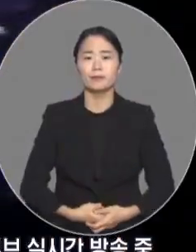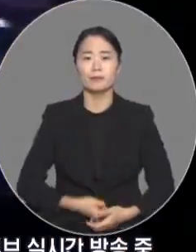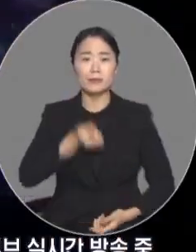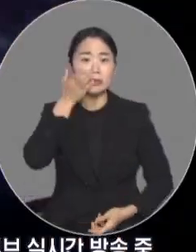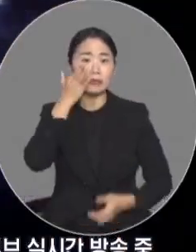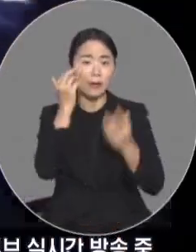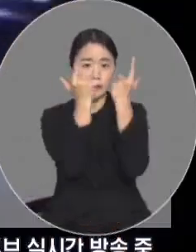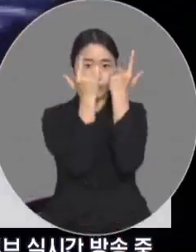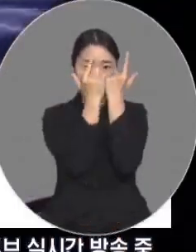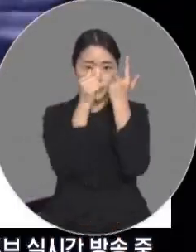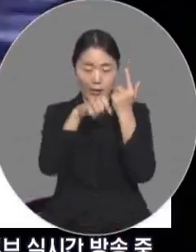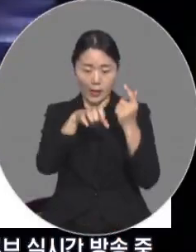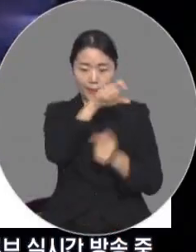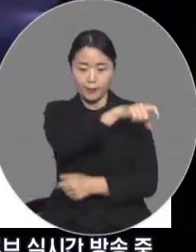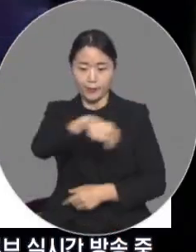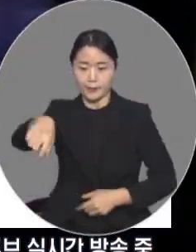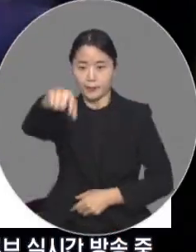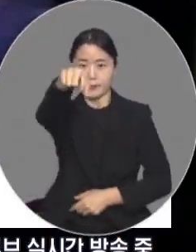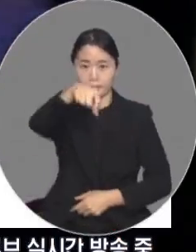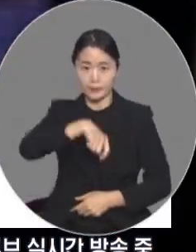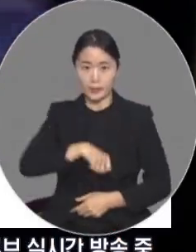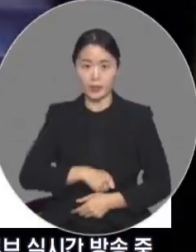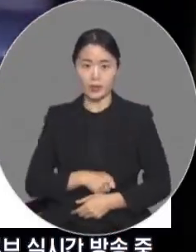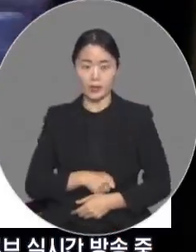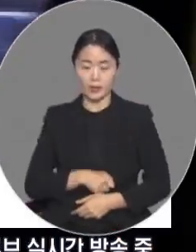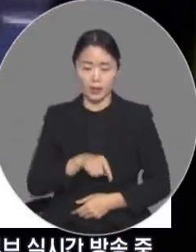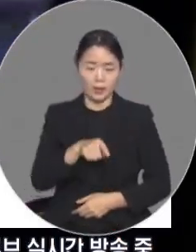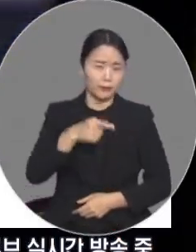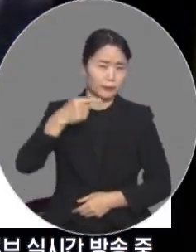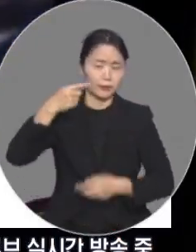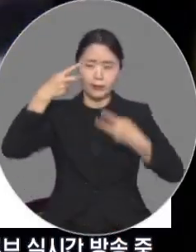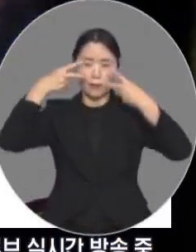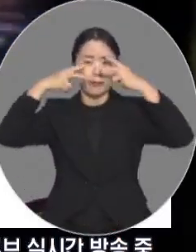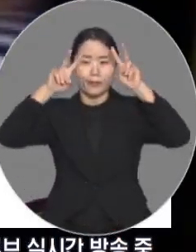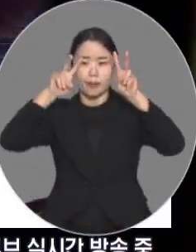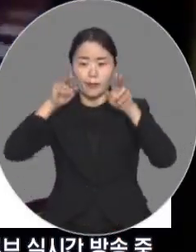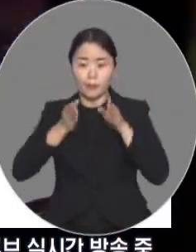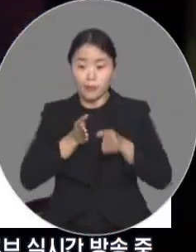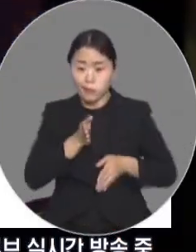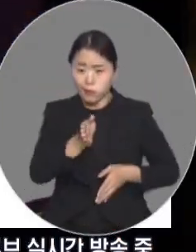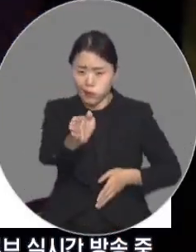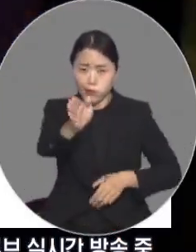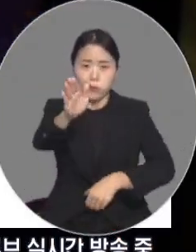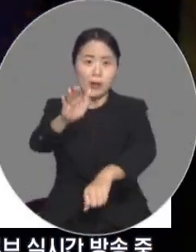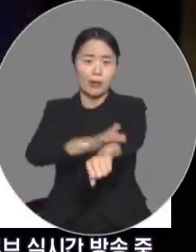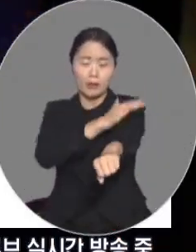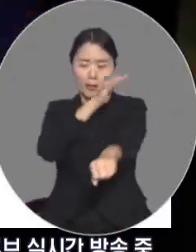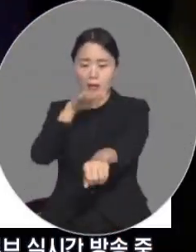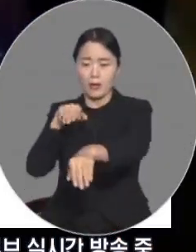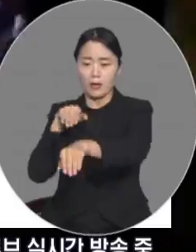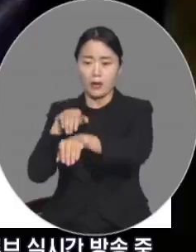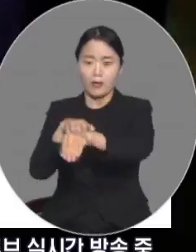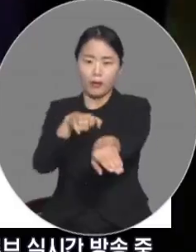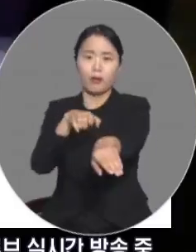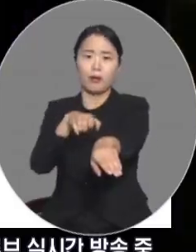울산 북구의 한 교차로. 차로를 오인해 잘못 직진한 차량이 뒤따르던 승용차와